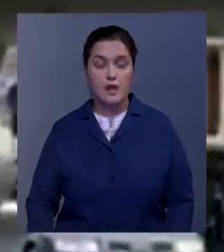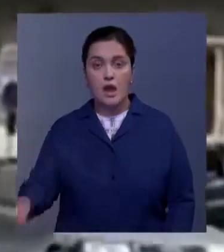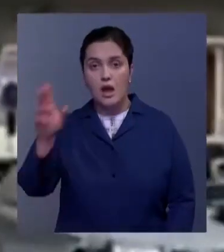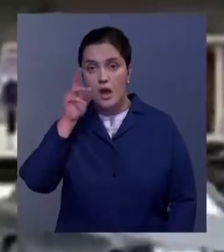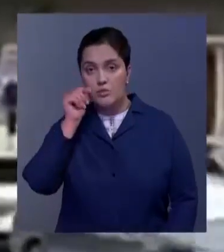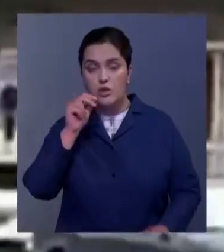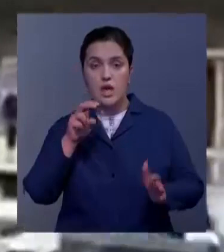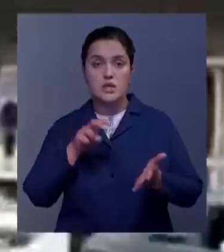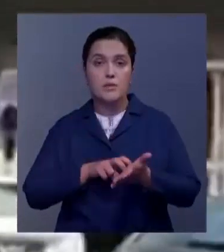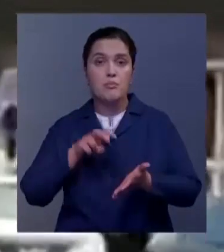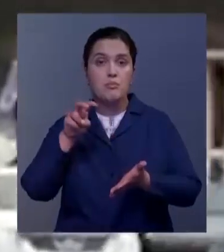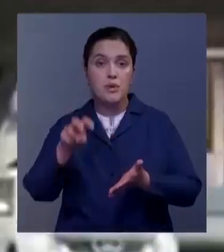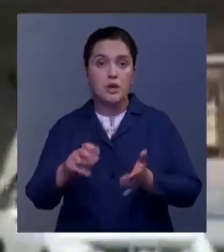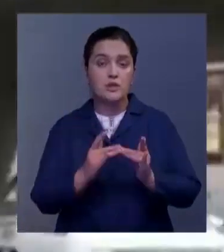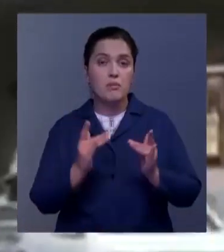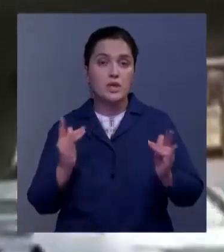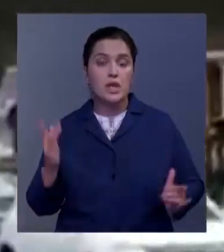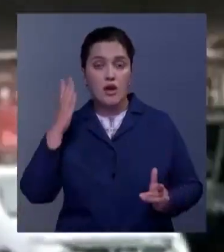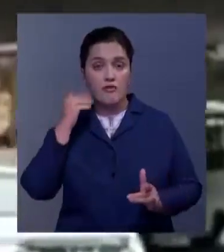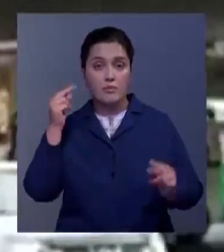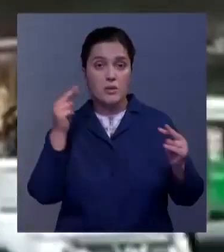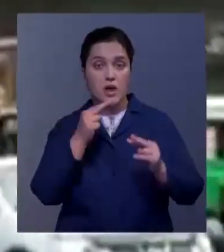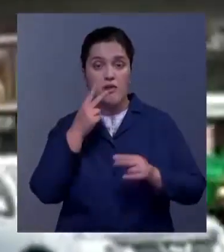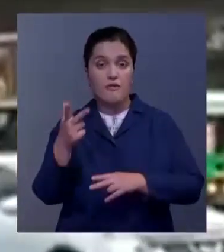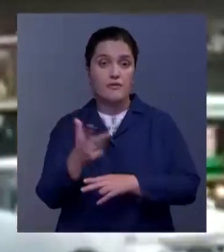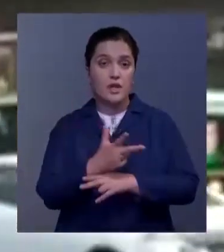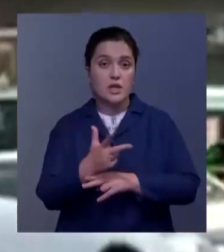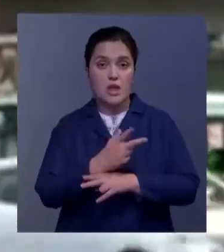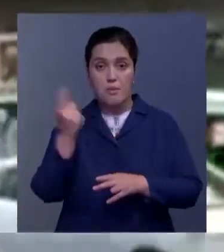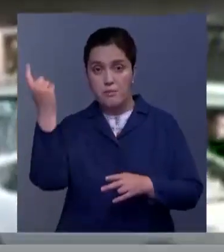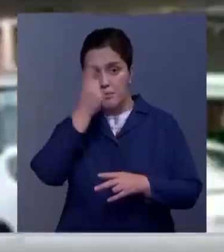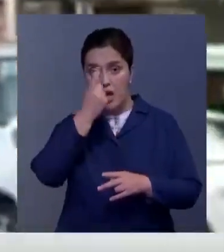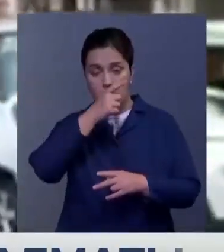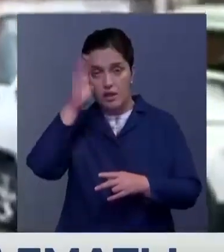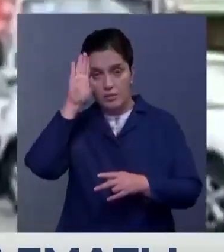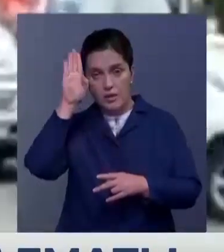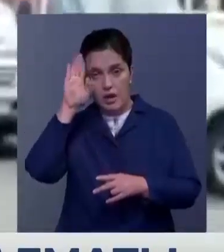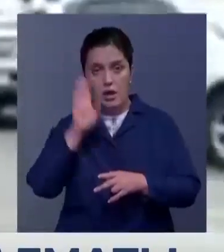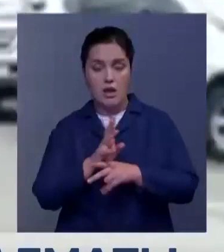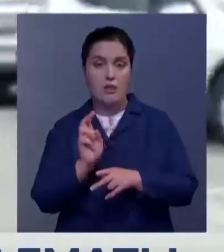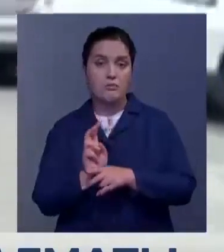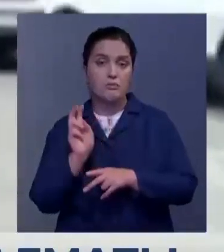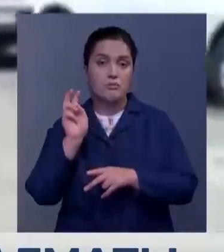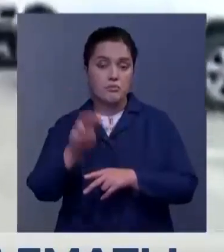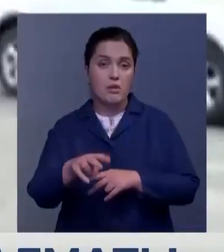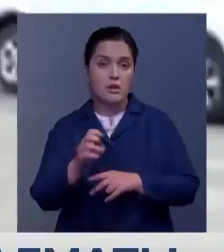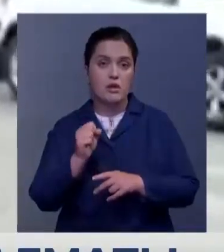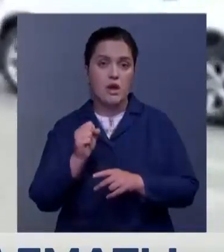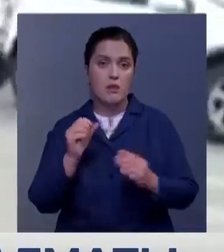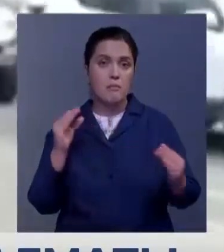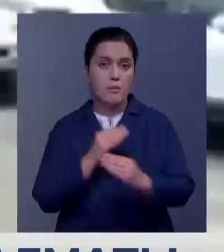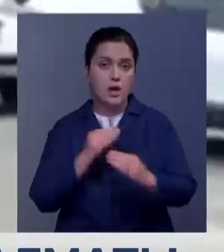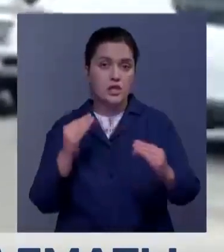Мужчина спрыгнул с дорожного моста в Алма-Аты. Очевидцы сняли на видео, как явно нетрезвый парень совершает необдуманный прыжок на проезжую